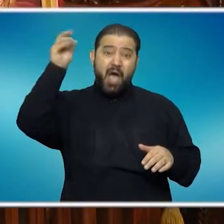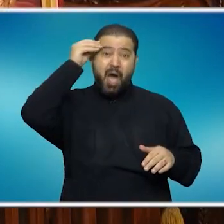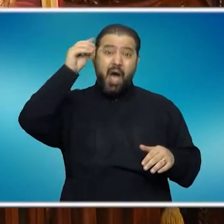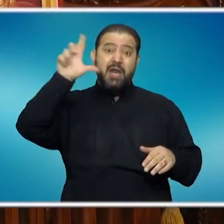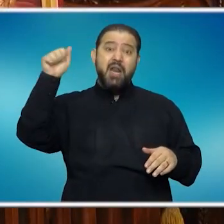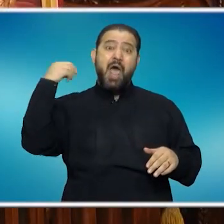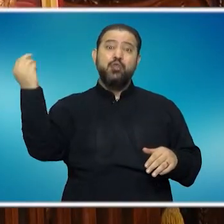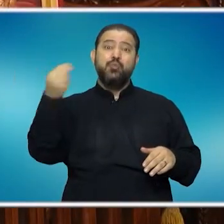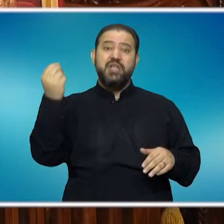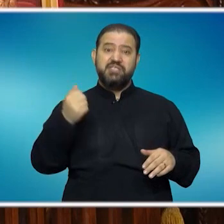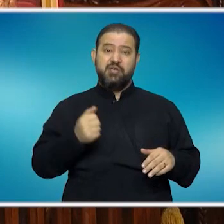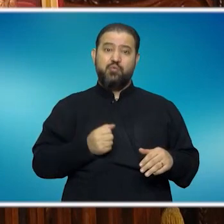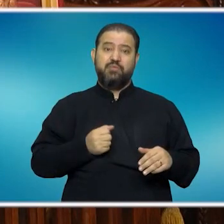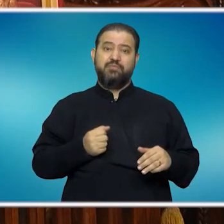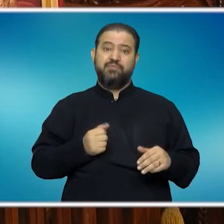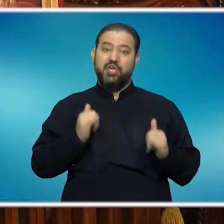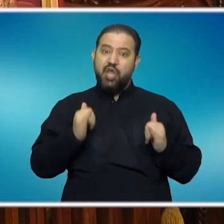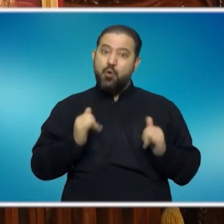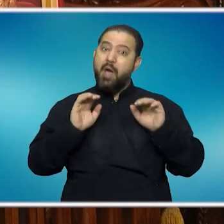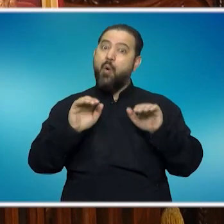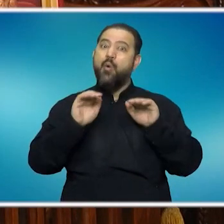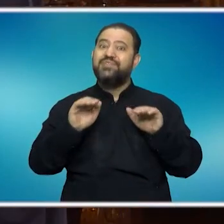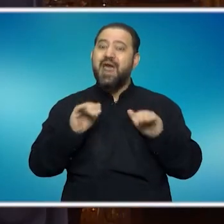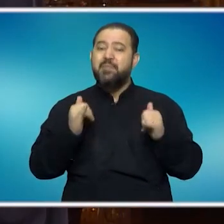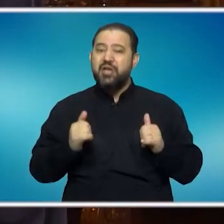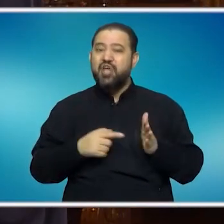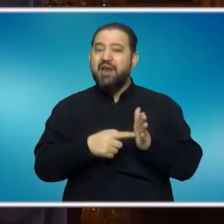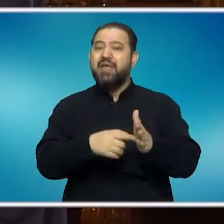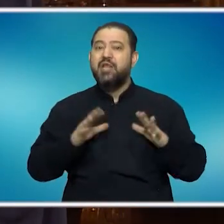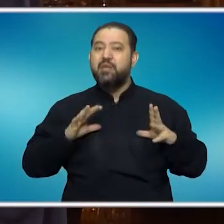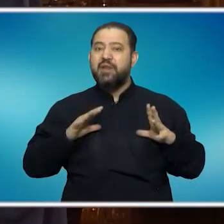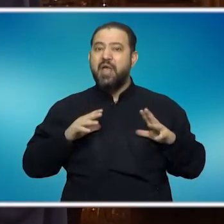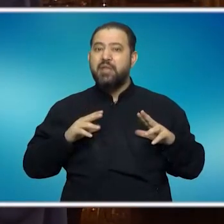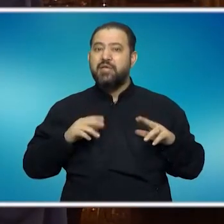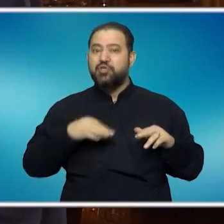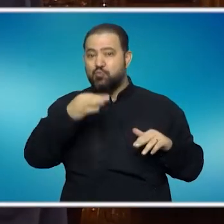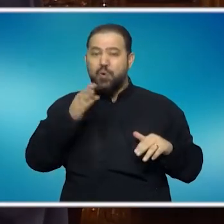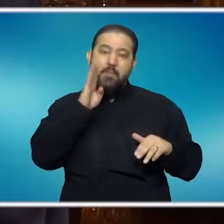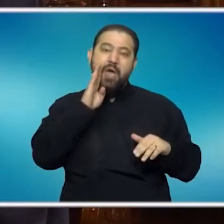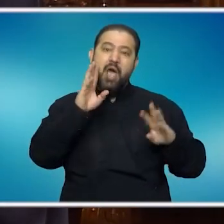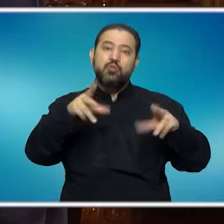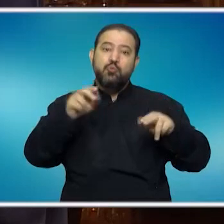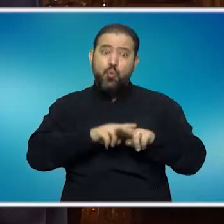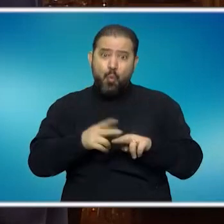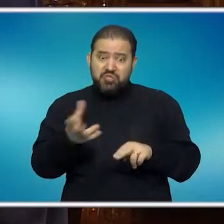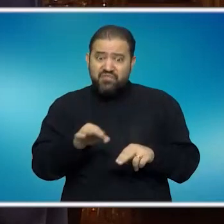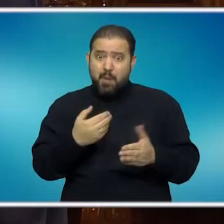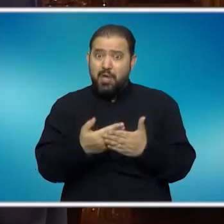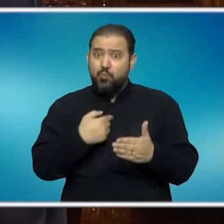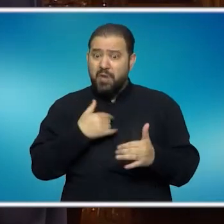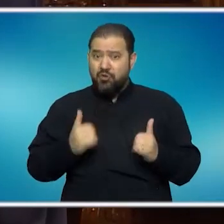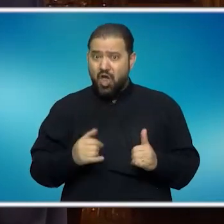la Dumnezeu și de vreme ce o întreabă, tocmai aici e exercițiul libertății, cum să fie mie aceasta că nu sunt